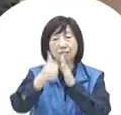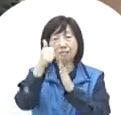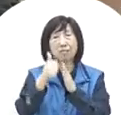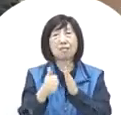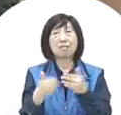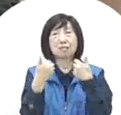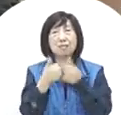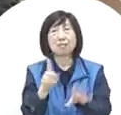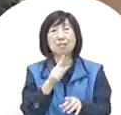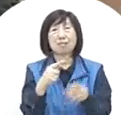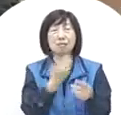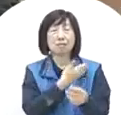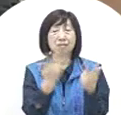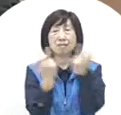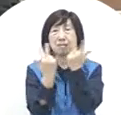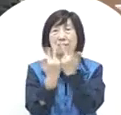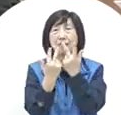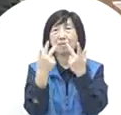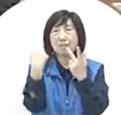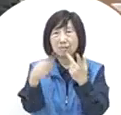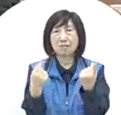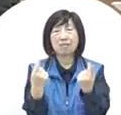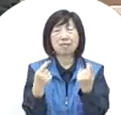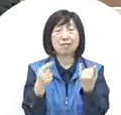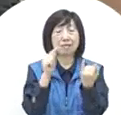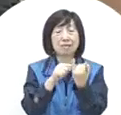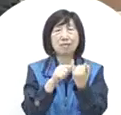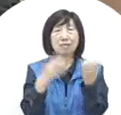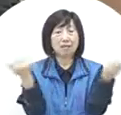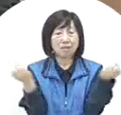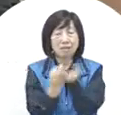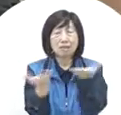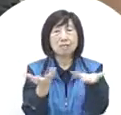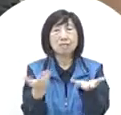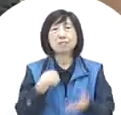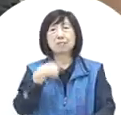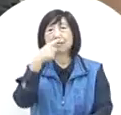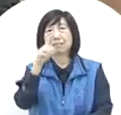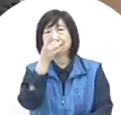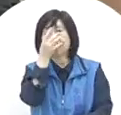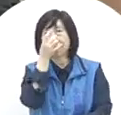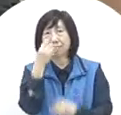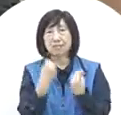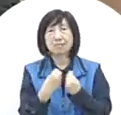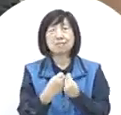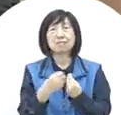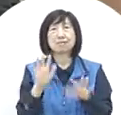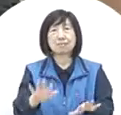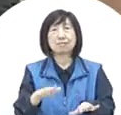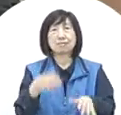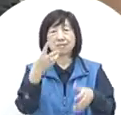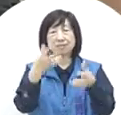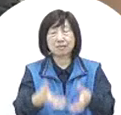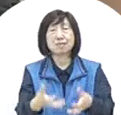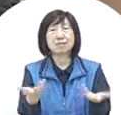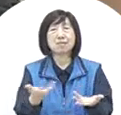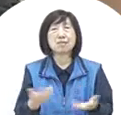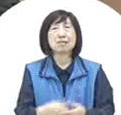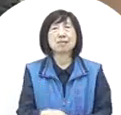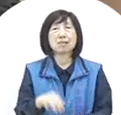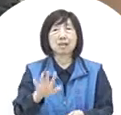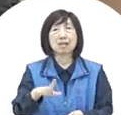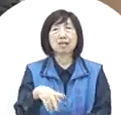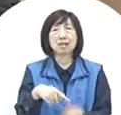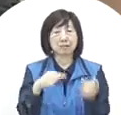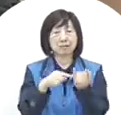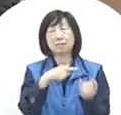要再让新北市发生被害人报案发生困难。刚刚我讲三重那个案子，现在当事人已经自杀离开